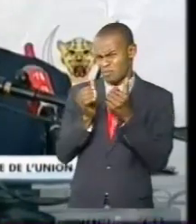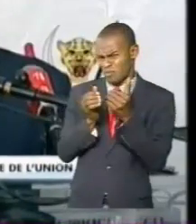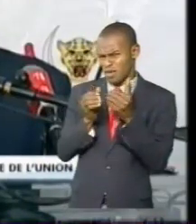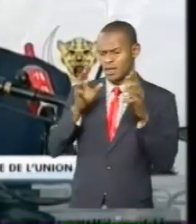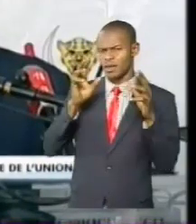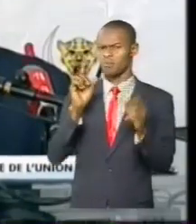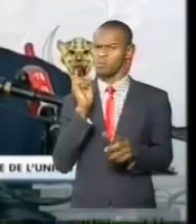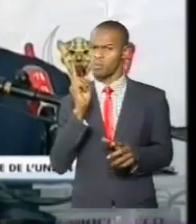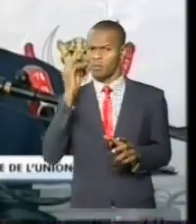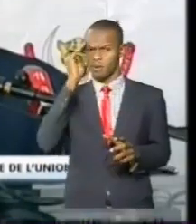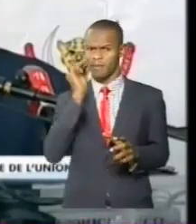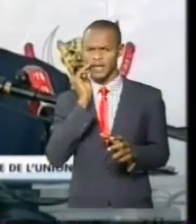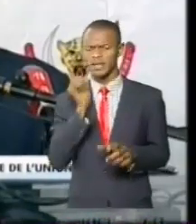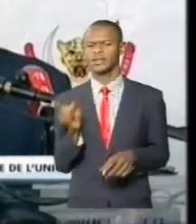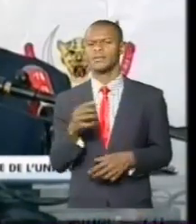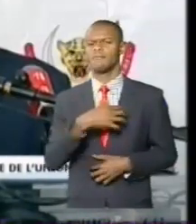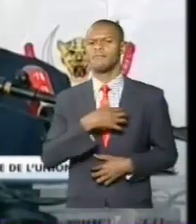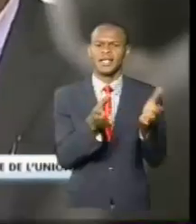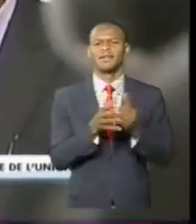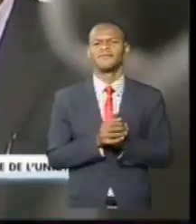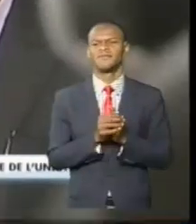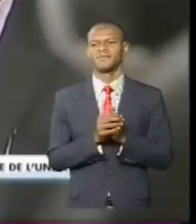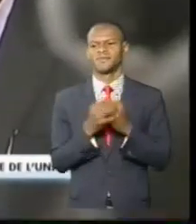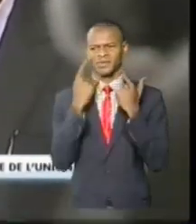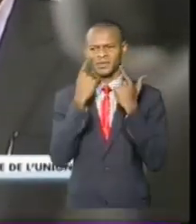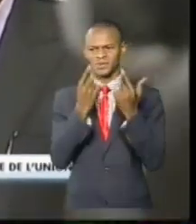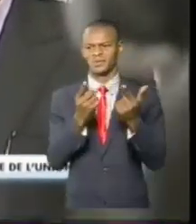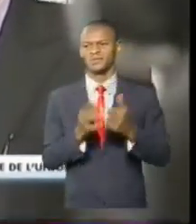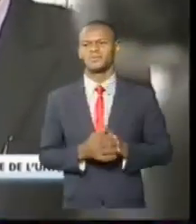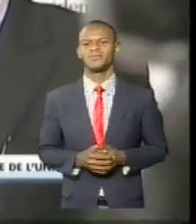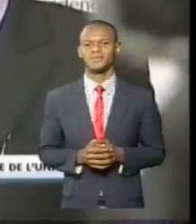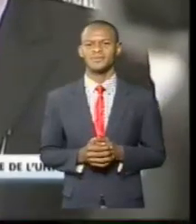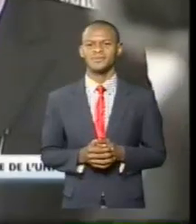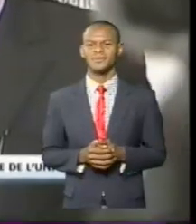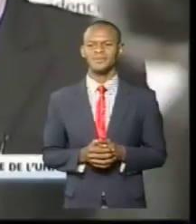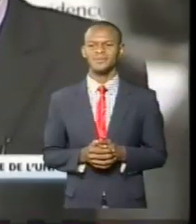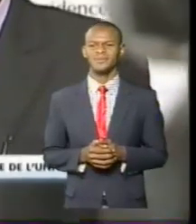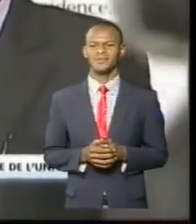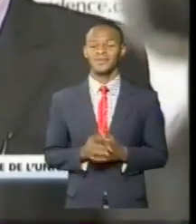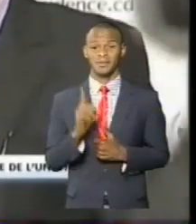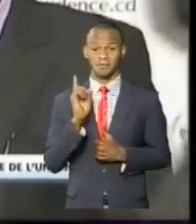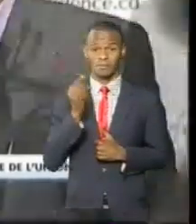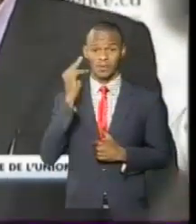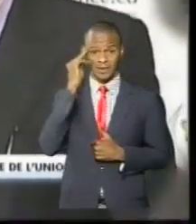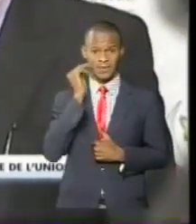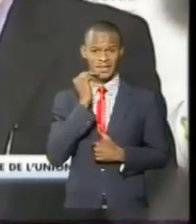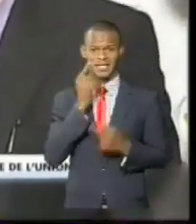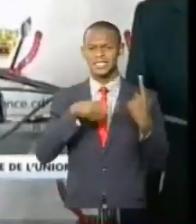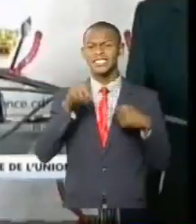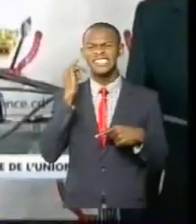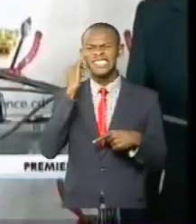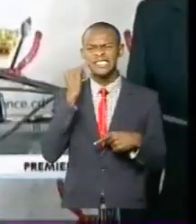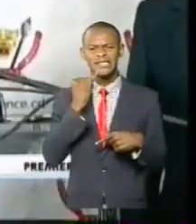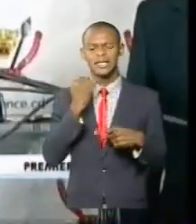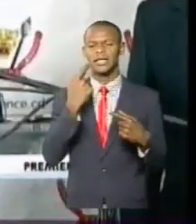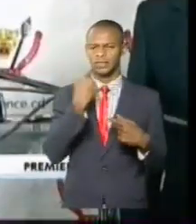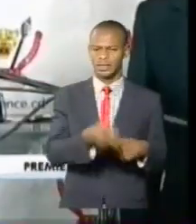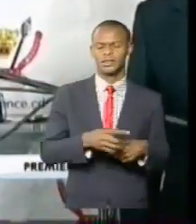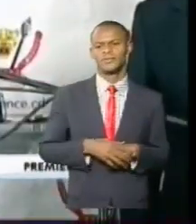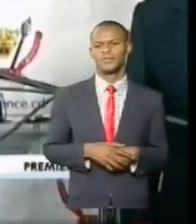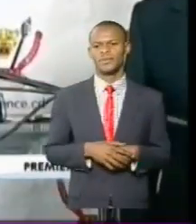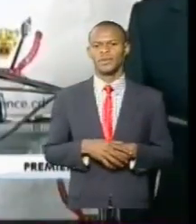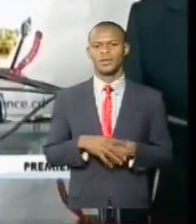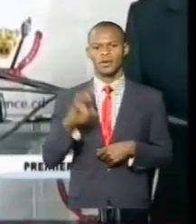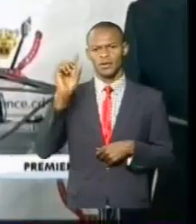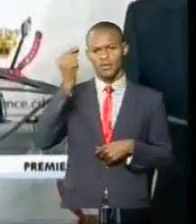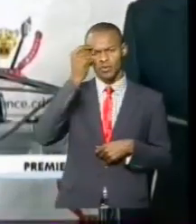Jacqueline Pengue Sanganyoui. Le gouvernement, la formation du gouvernement a obéi à un certain nombre de